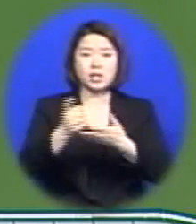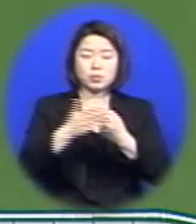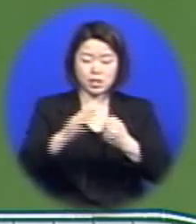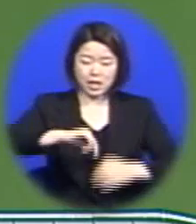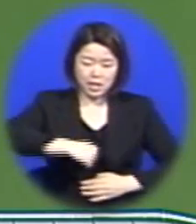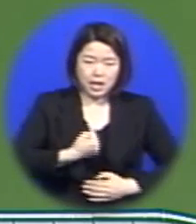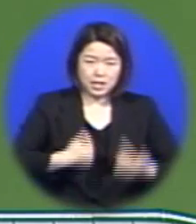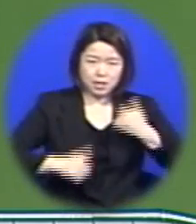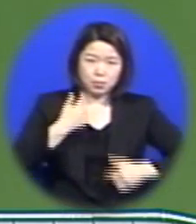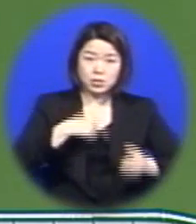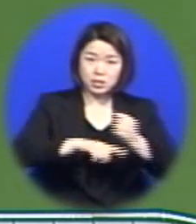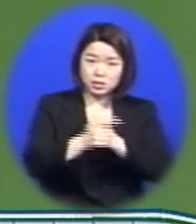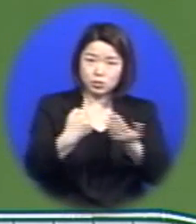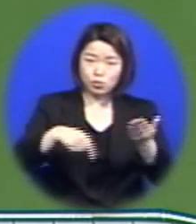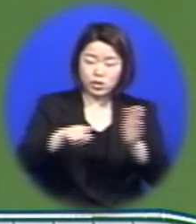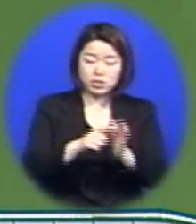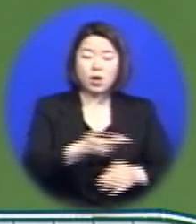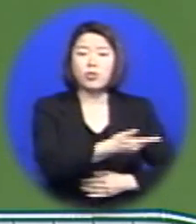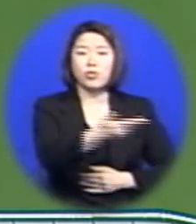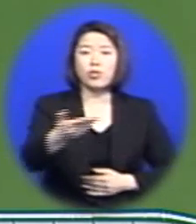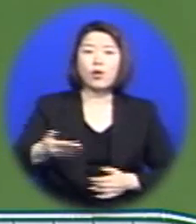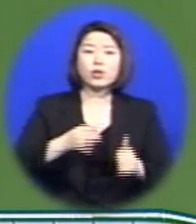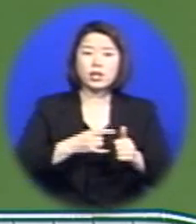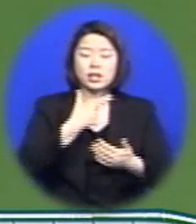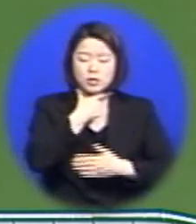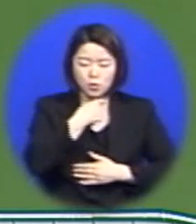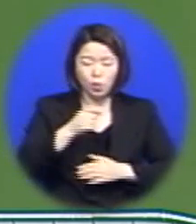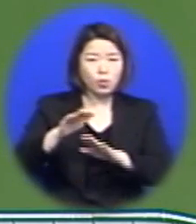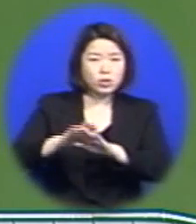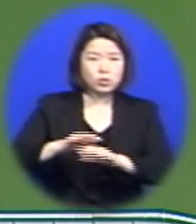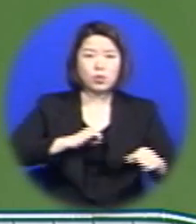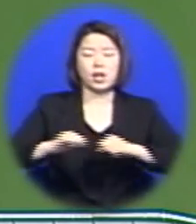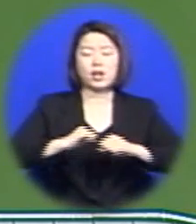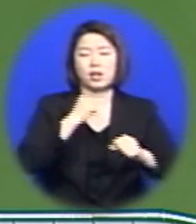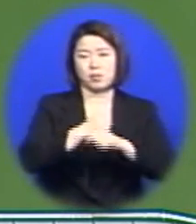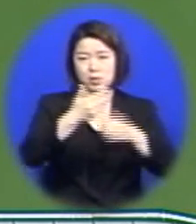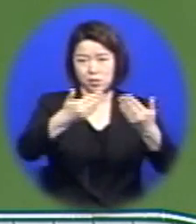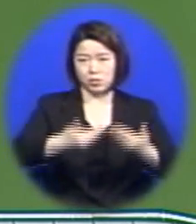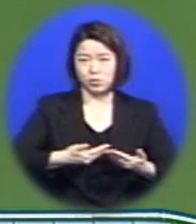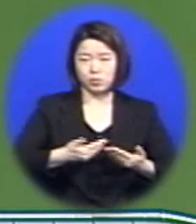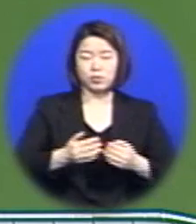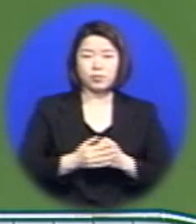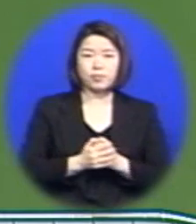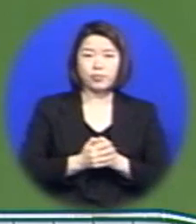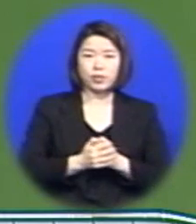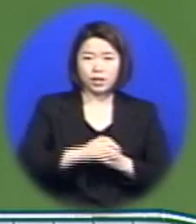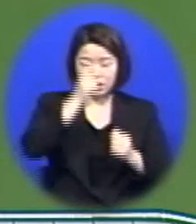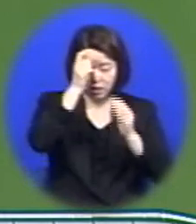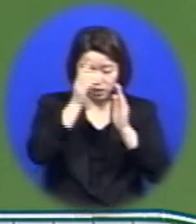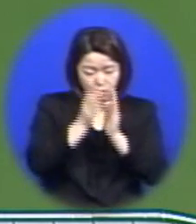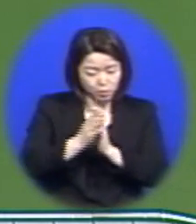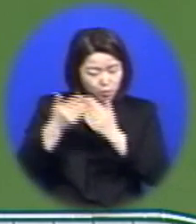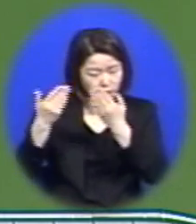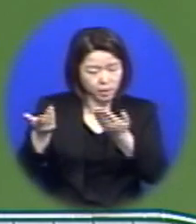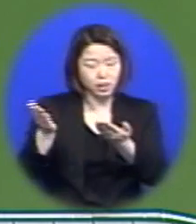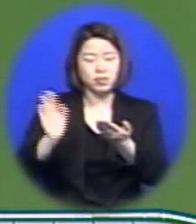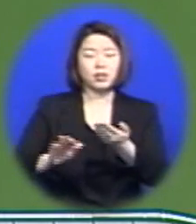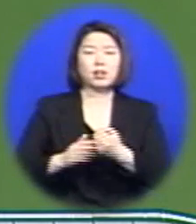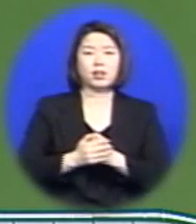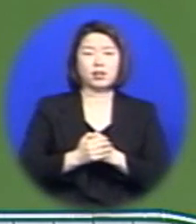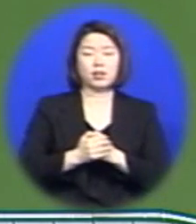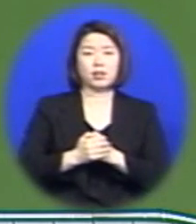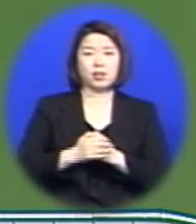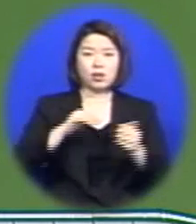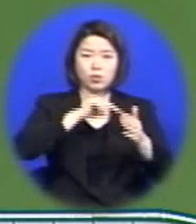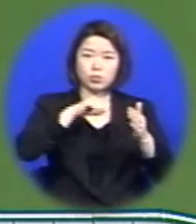기쁘신 뜻을 위하여 너희에게 소원을 두고 행하게 하시나니 기도해야 되는데